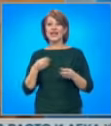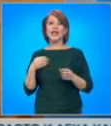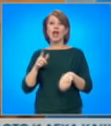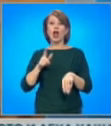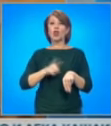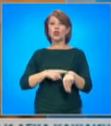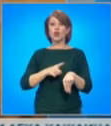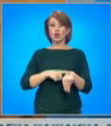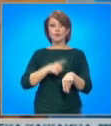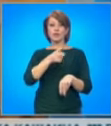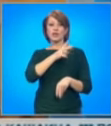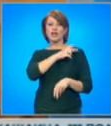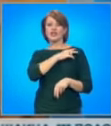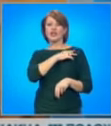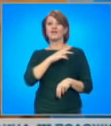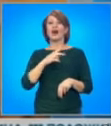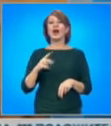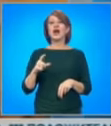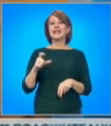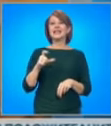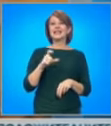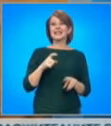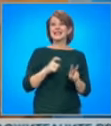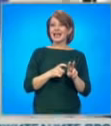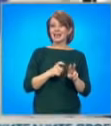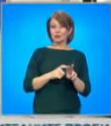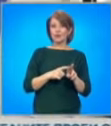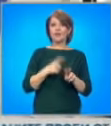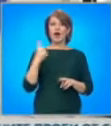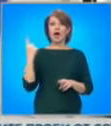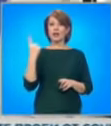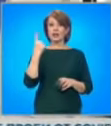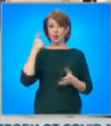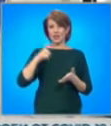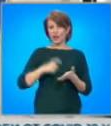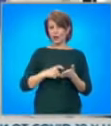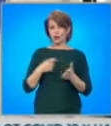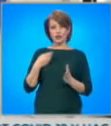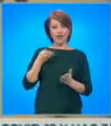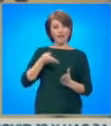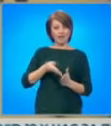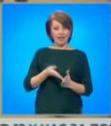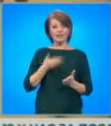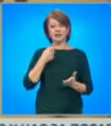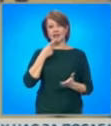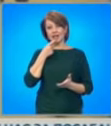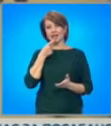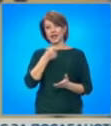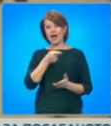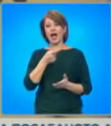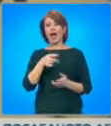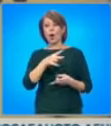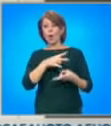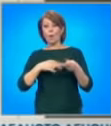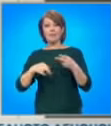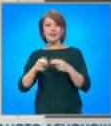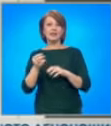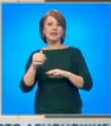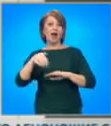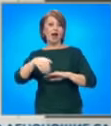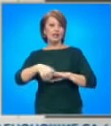на КПКОНПИ Сотир Цацаров. Един от първите закони, който ще влезе за обсъждане, е именно за КПКОНПИ, а в плана